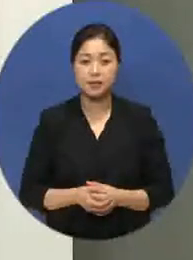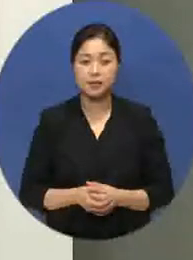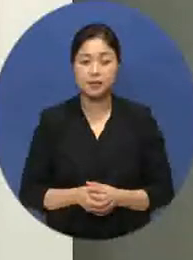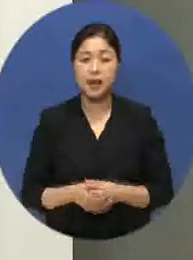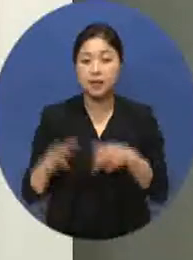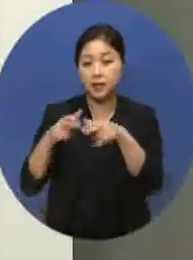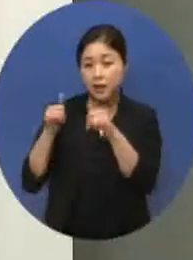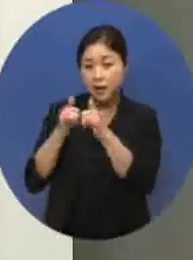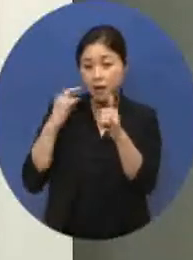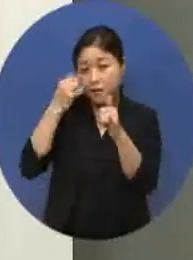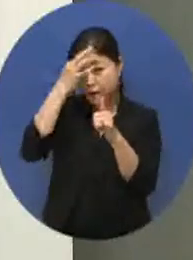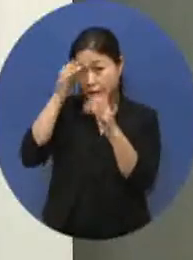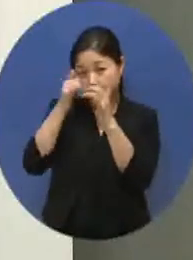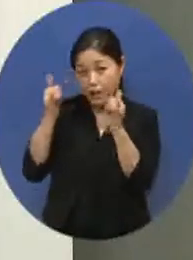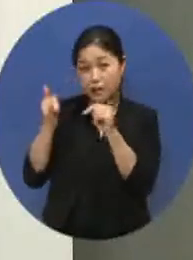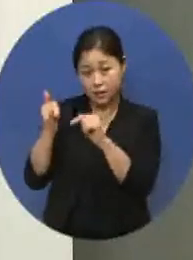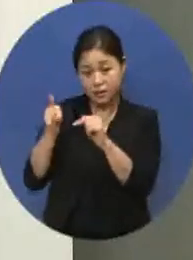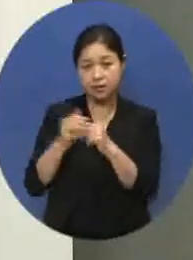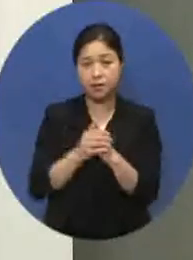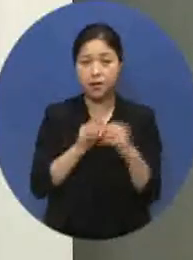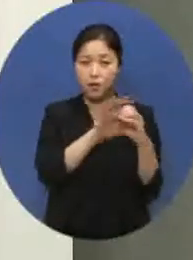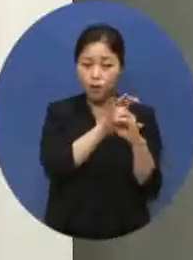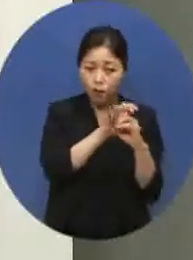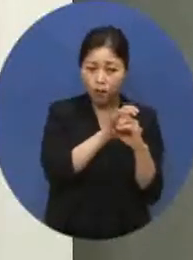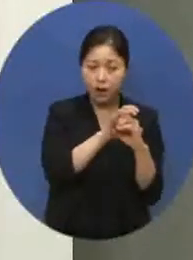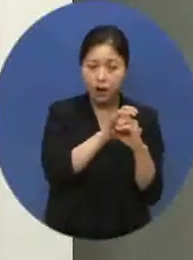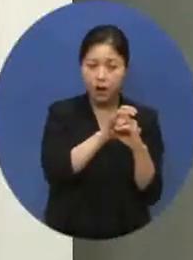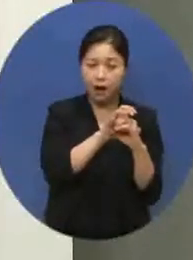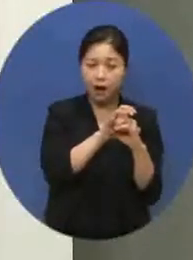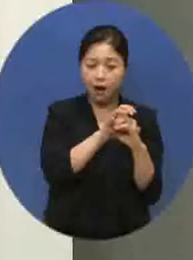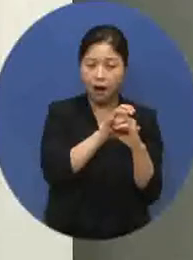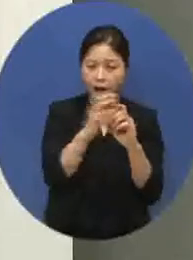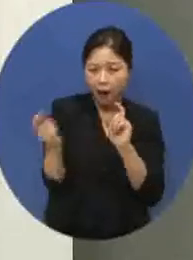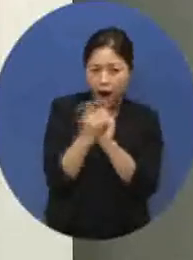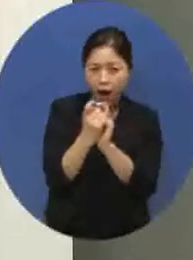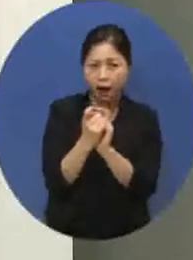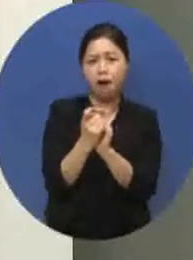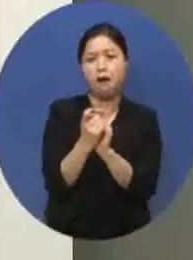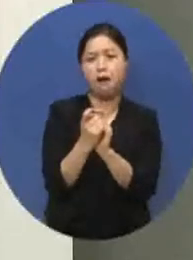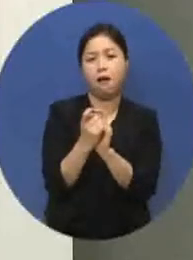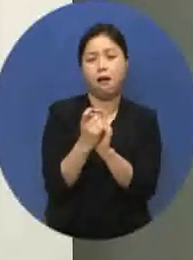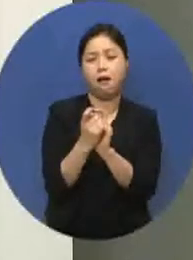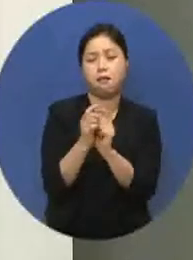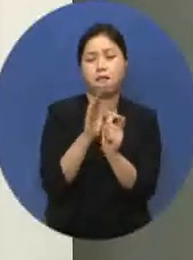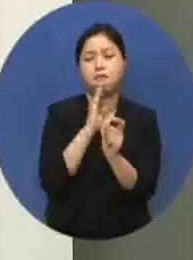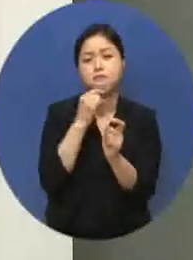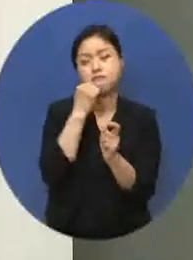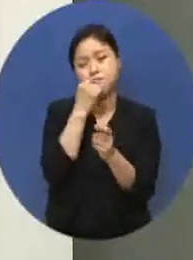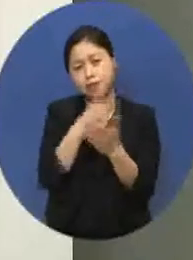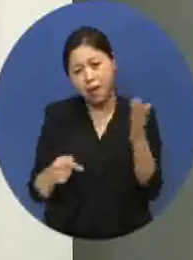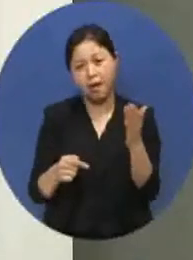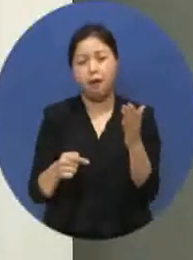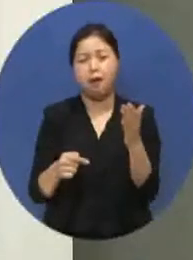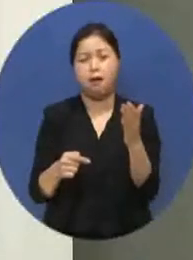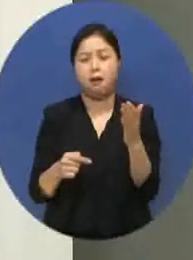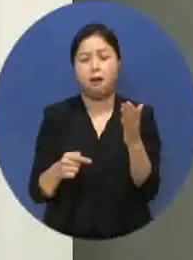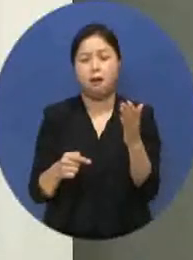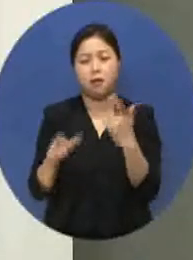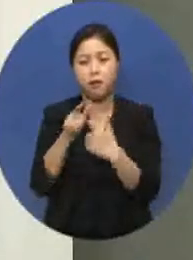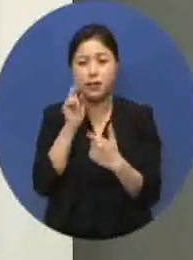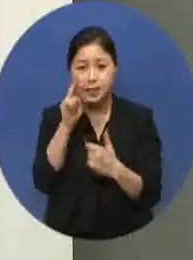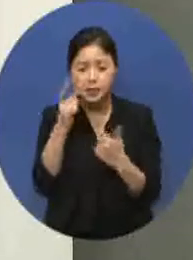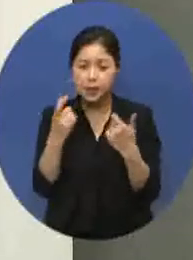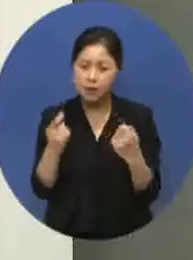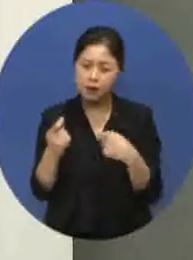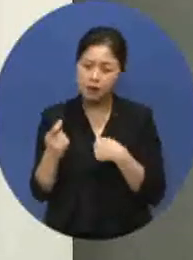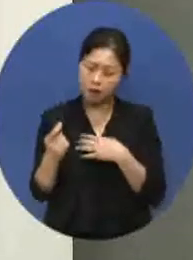이 코로나를 맞아서 엄청난 어떤 피해가 더 가중되지 않을까 예. 그런 염려도